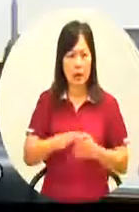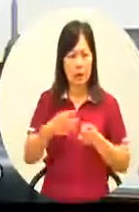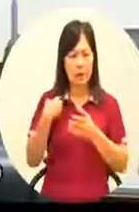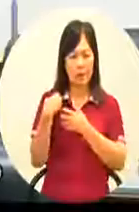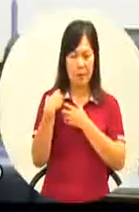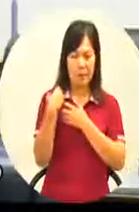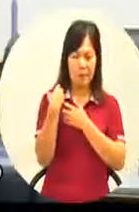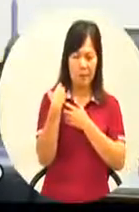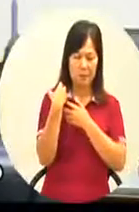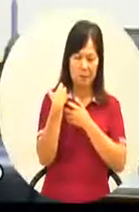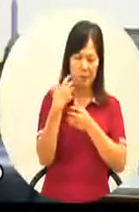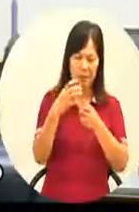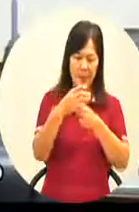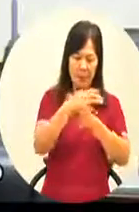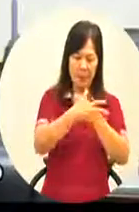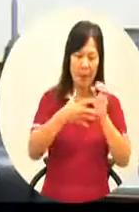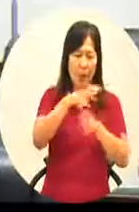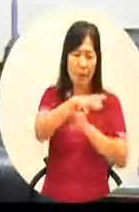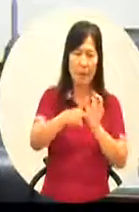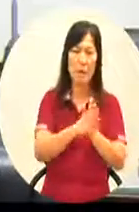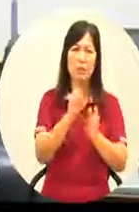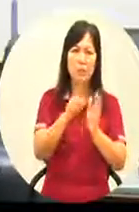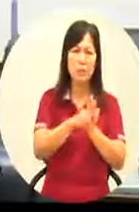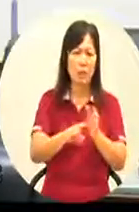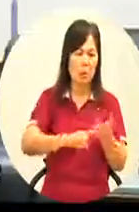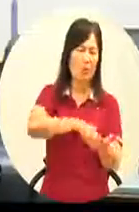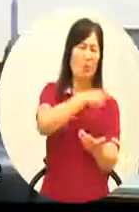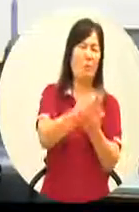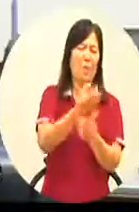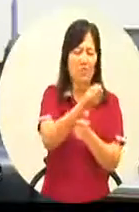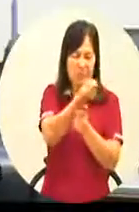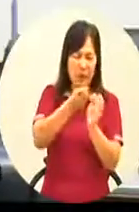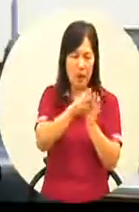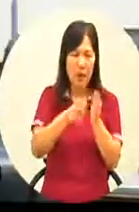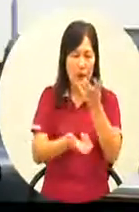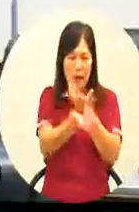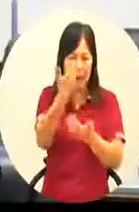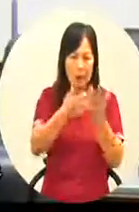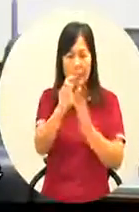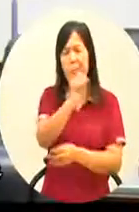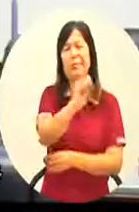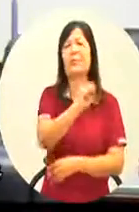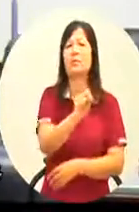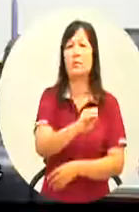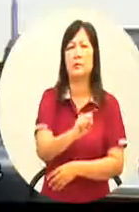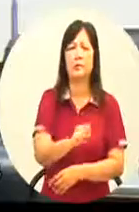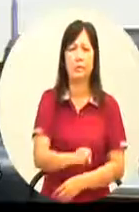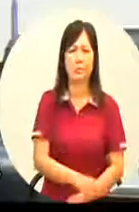的环保局有总量管制，每个人收量多，所以他们